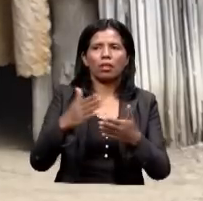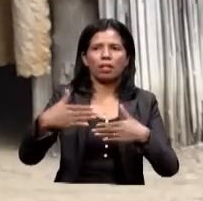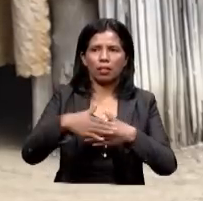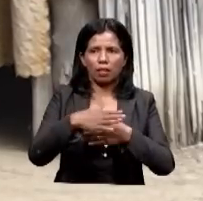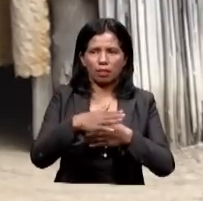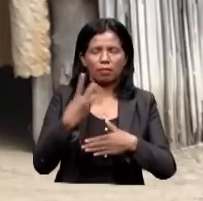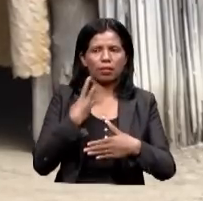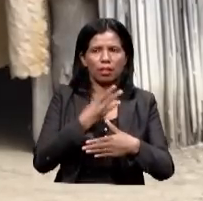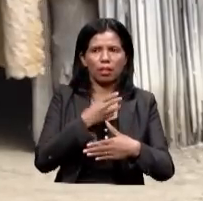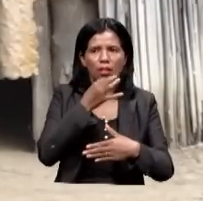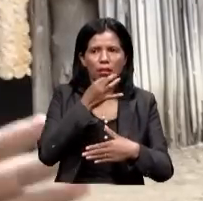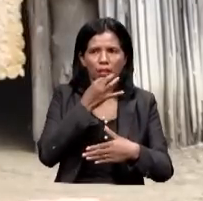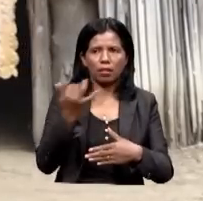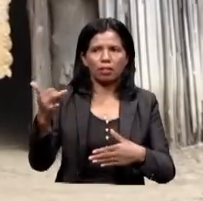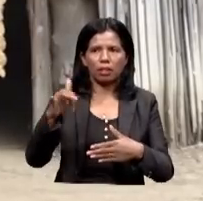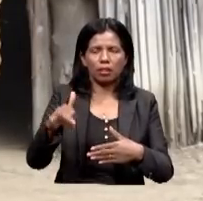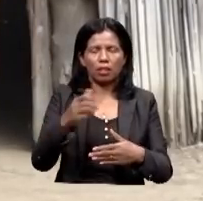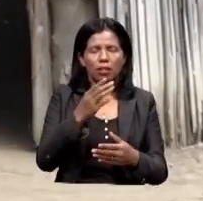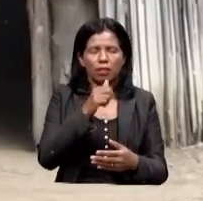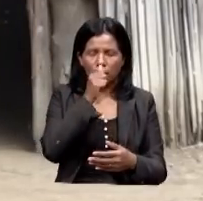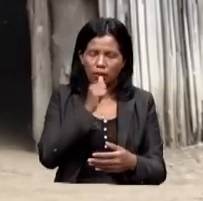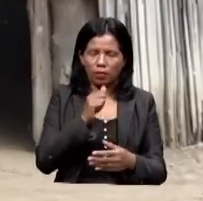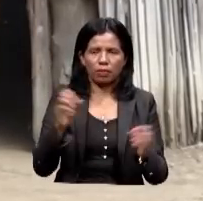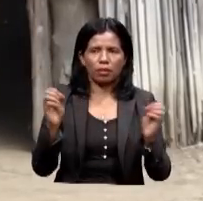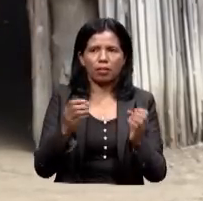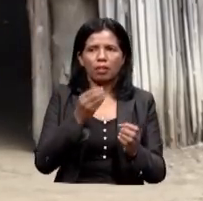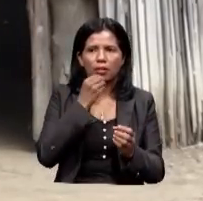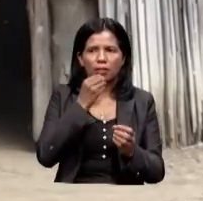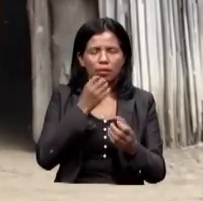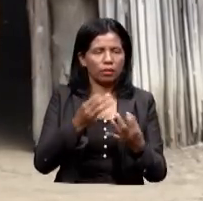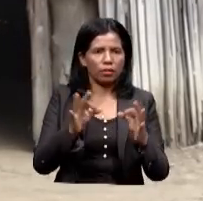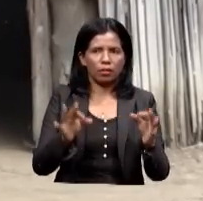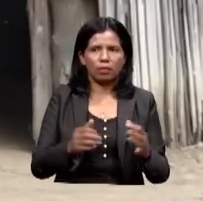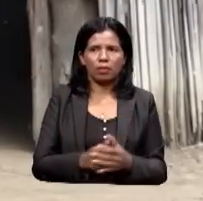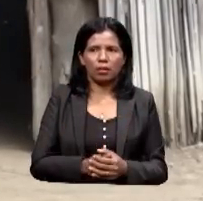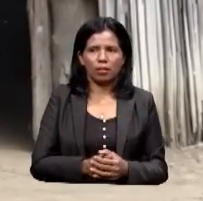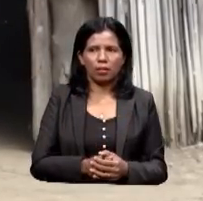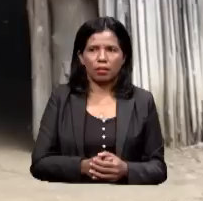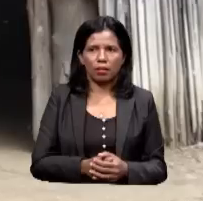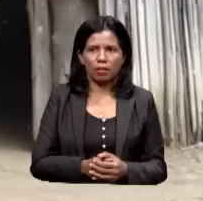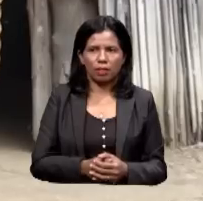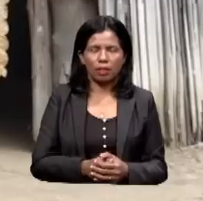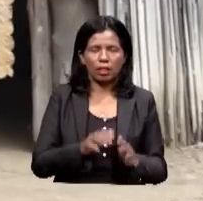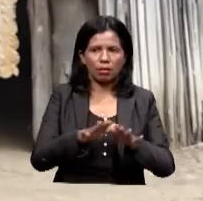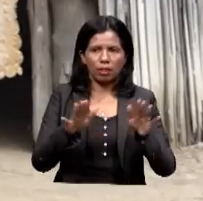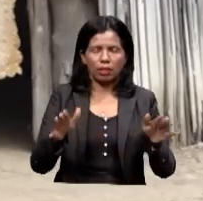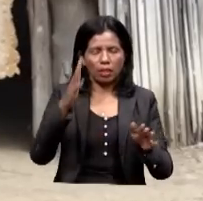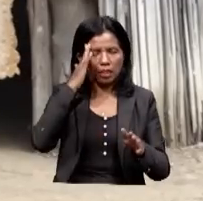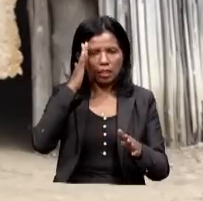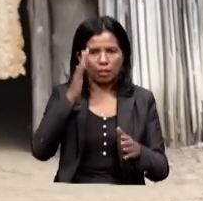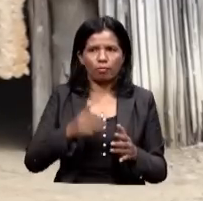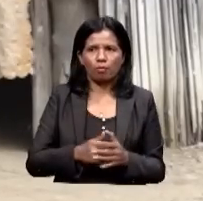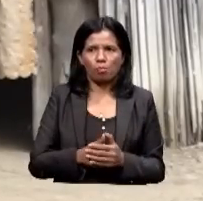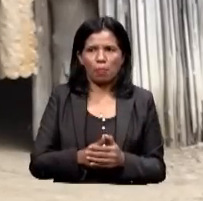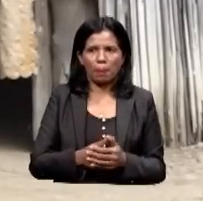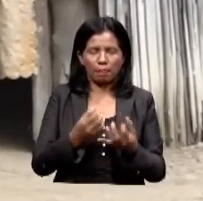ini, masih rana no kan dah lahir na, han hotu pasensi na, ni tidak paham malu ni niyan, tamat labar kikuan ni dah hati ni dia, hotu